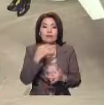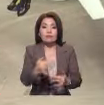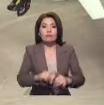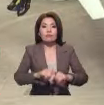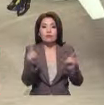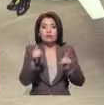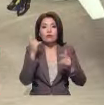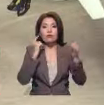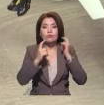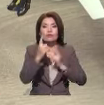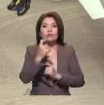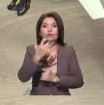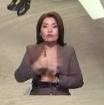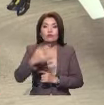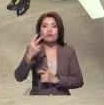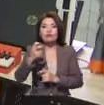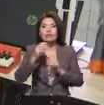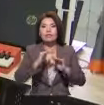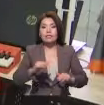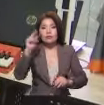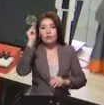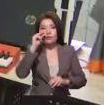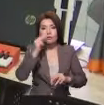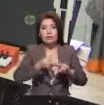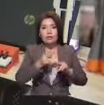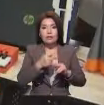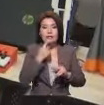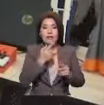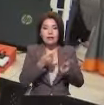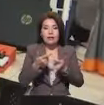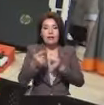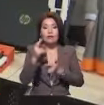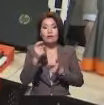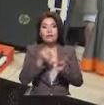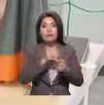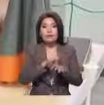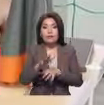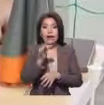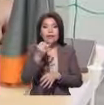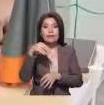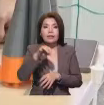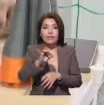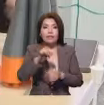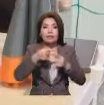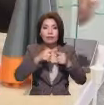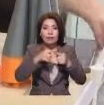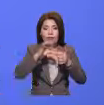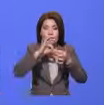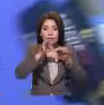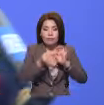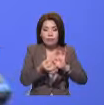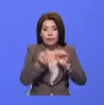Университетте жылына 150-200 шәкірт білім алмақ. Олар тілдік даярлау курстарынан өтіп, IT технологиялардың қыр-сырын меңгереді.